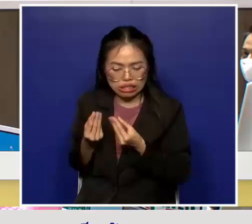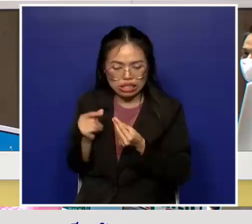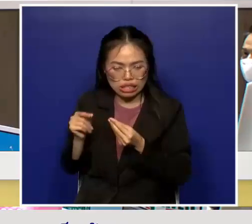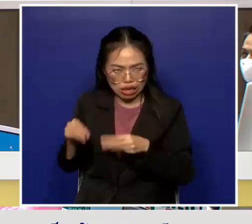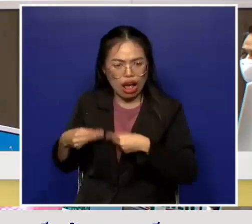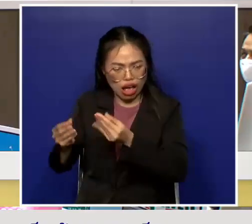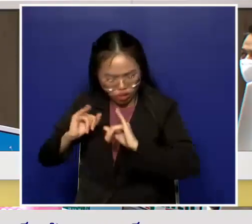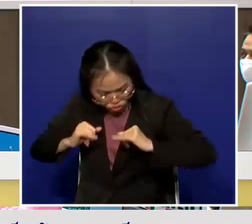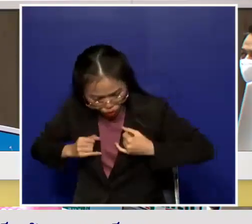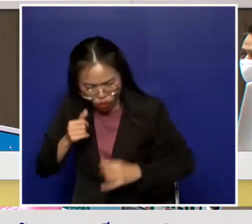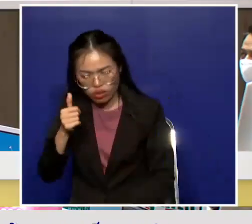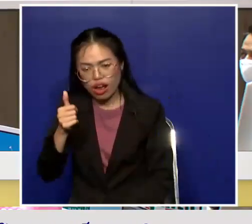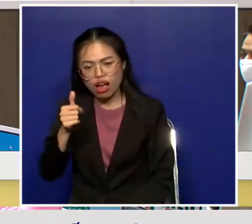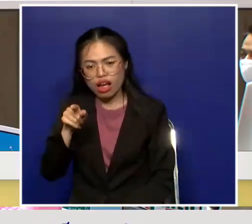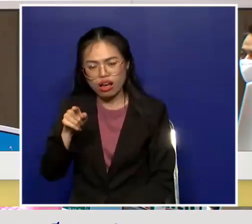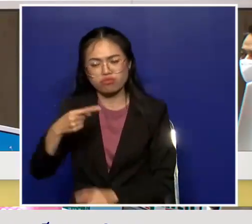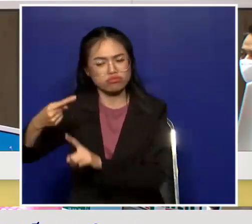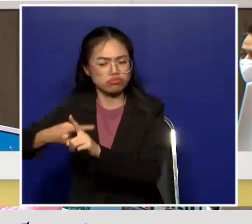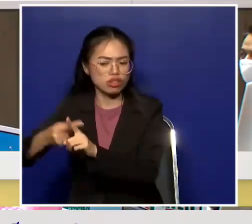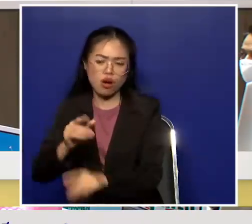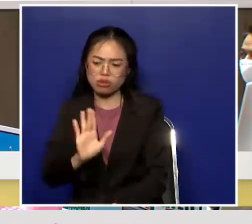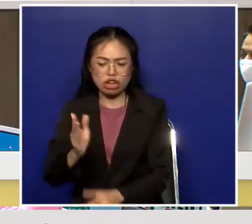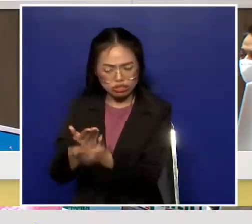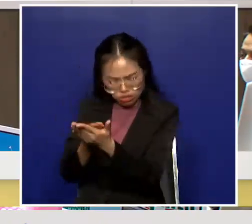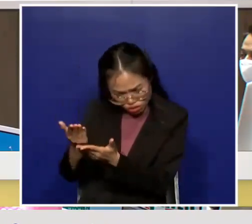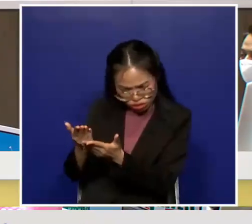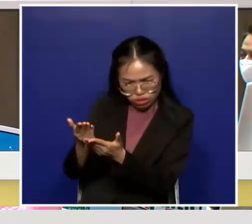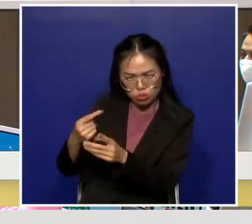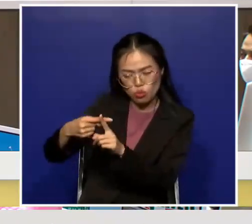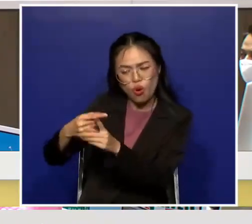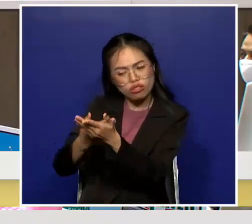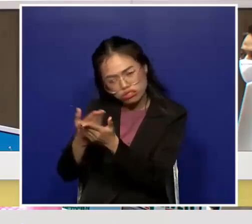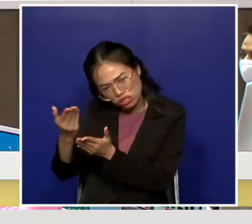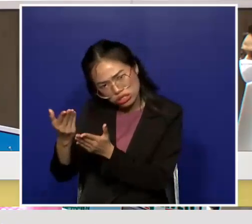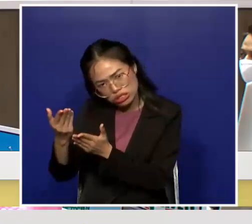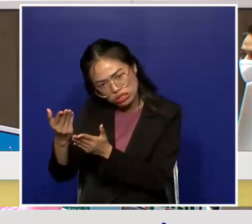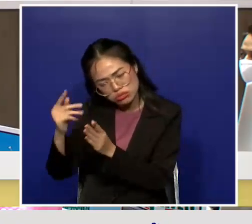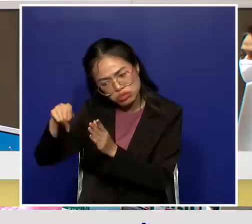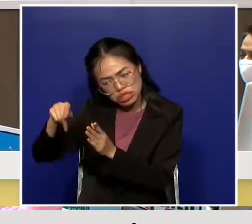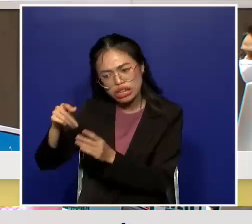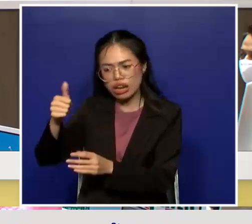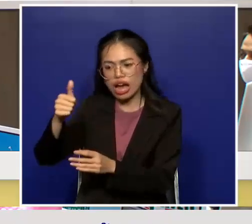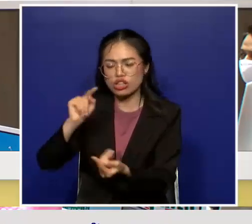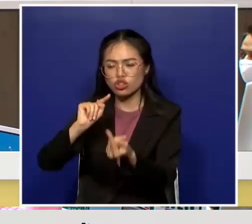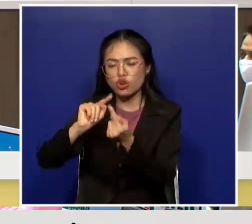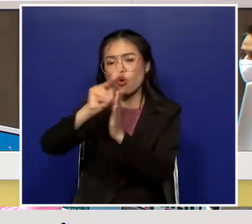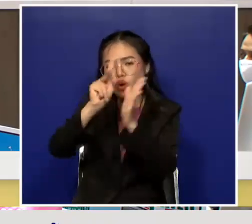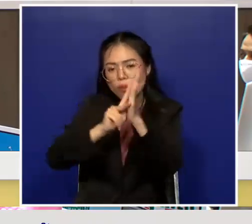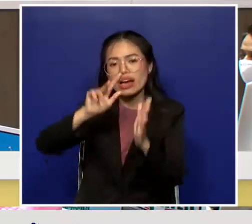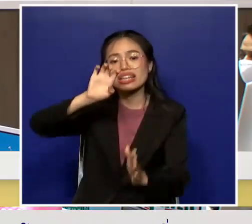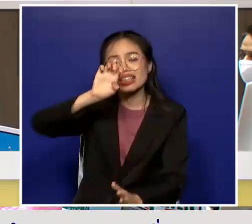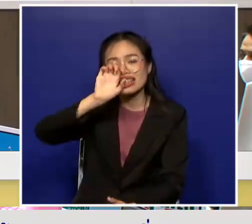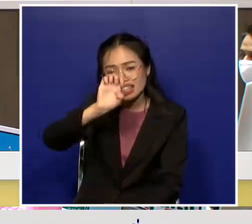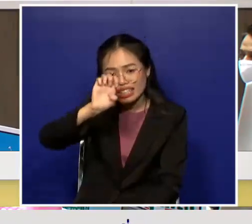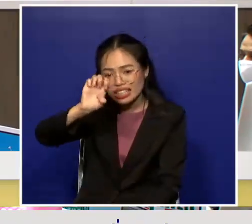99 ปีไม่ใช่เช่าอย่างเดียวนะซื้อด้วยนะกฎหมายพิเศษให้ซื้อได้เลยใน EEC เป็นกฎหมายเฉพาะเล